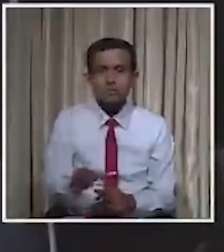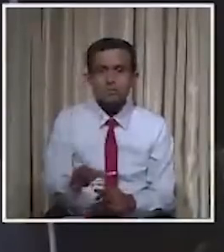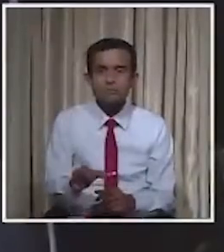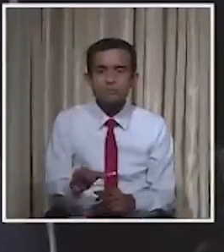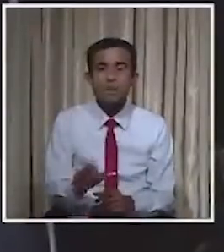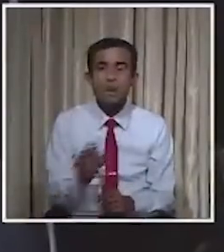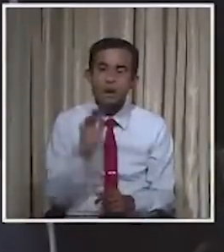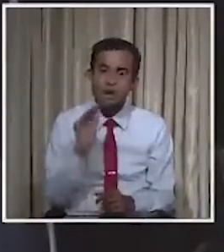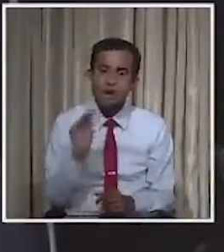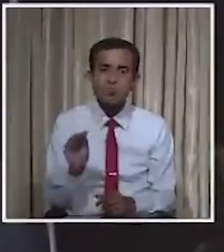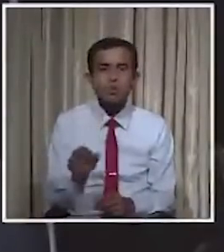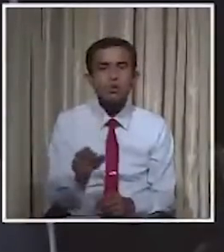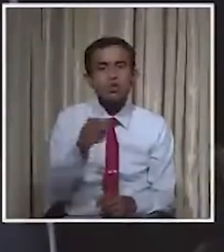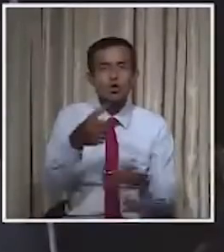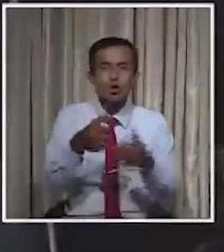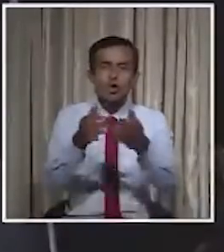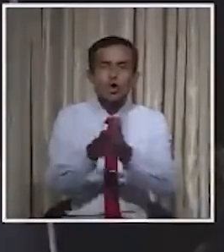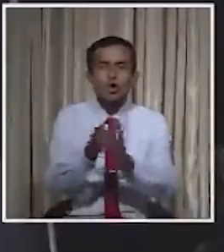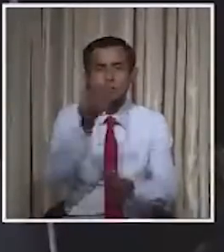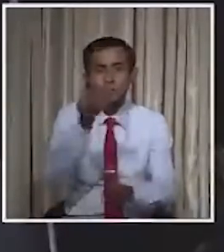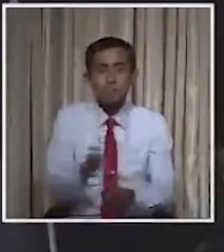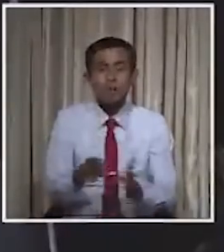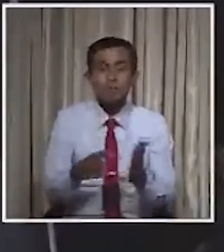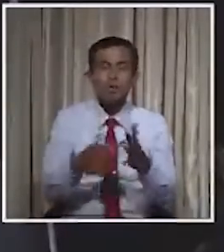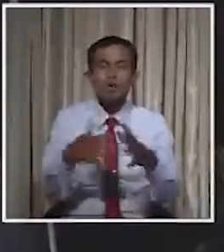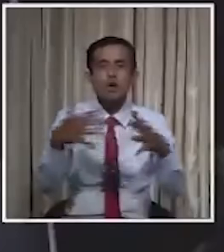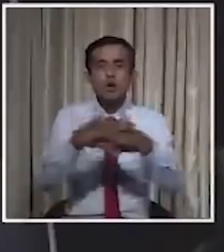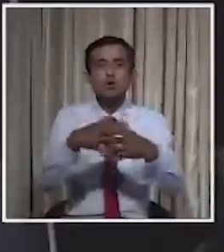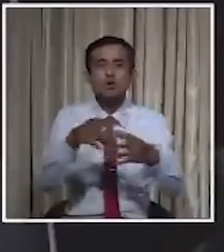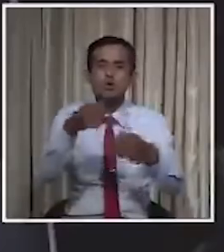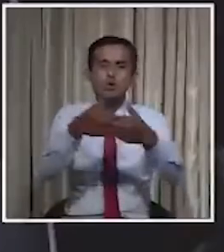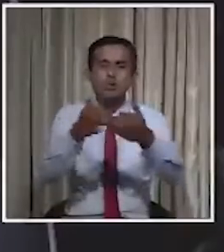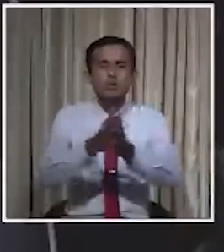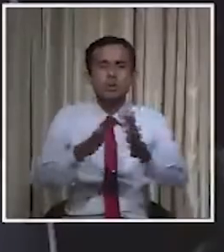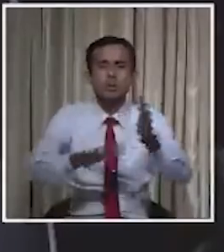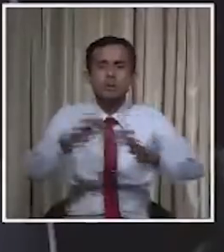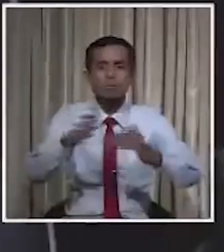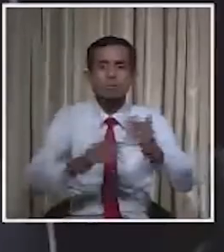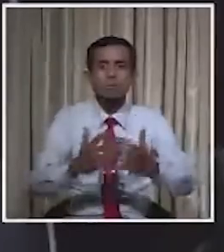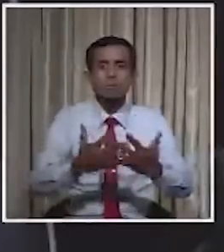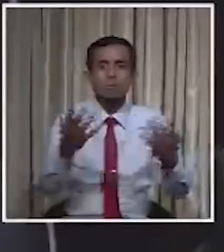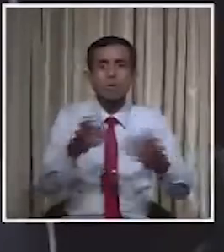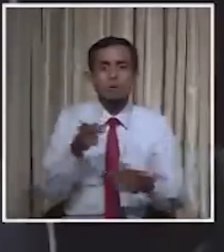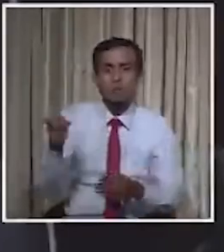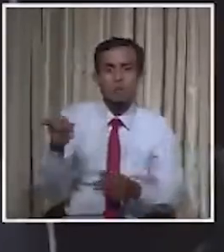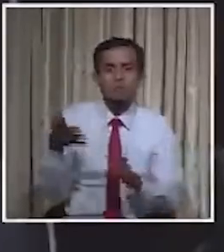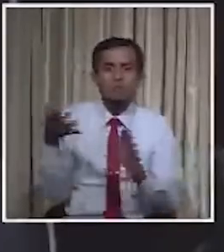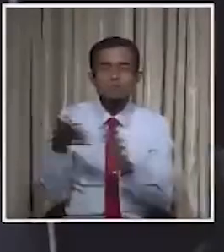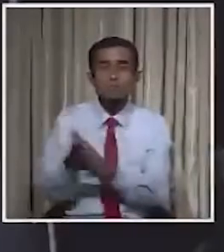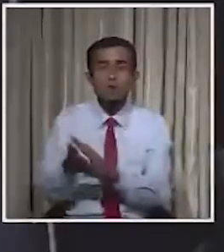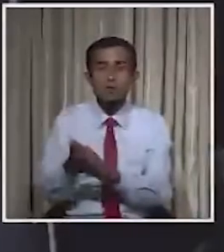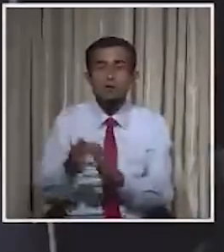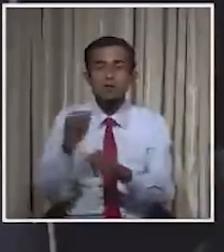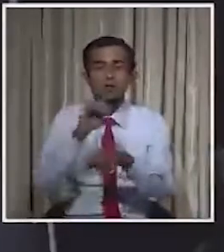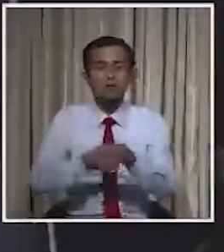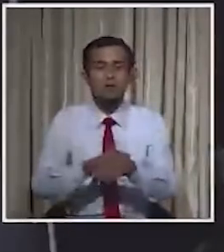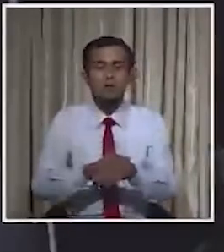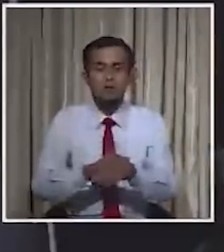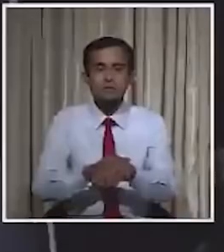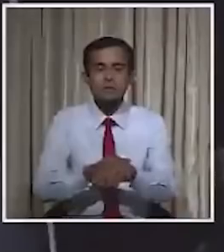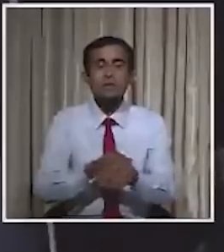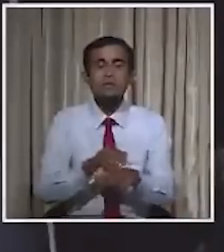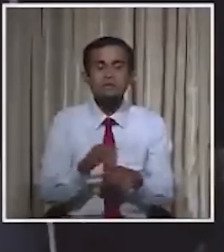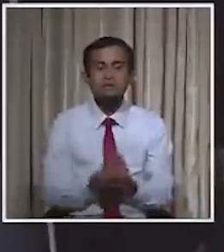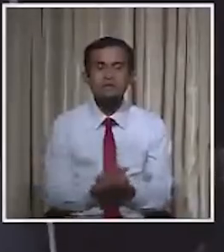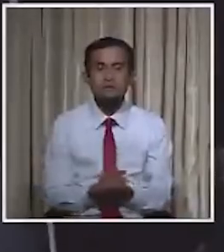இருக்கின்ற போதும் நீதிமன்ற பணியாளர்கள் சிங்களவர்களாக உள்ளார்கள். நடைமுறையில் இது ஜனார்த்தமற்ற செயற்பாடு என்றும் கயந்திரகுமார் பொன்னம்பலம் சுட்டிக்காட்டினார்.